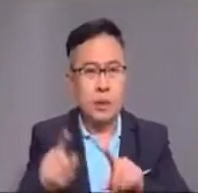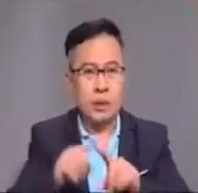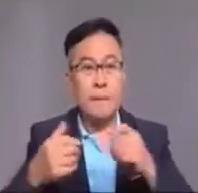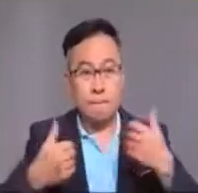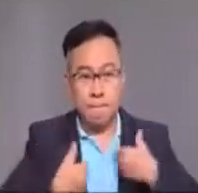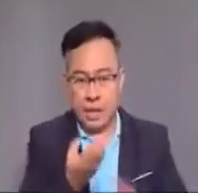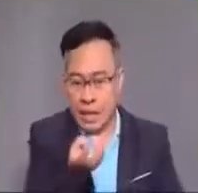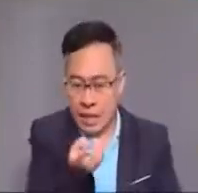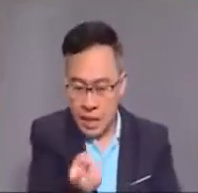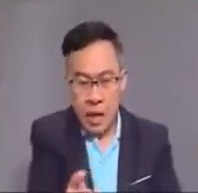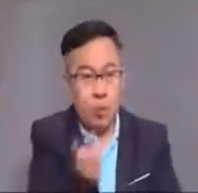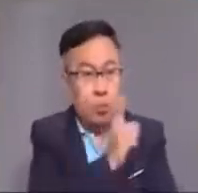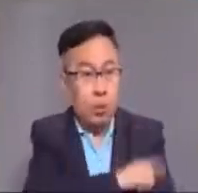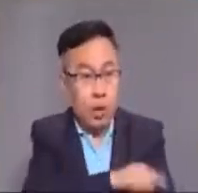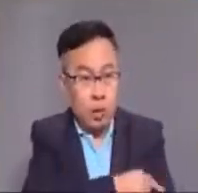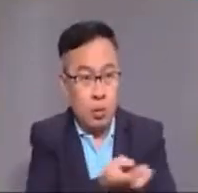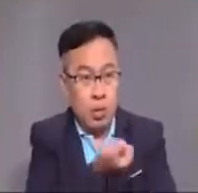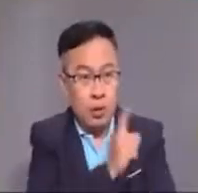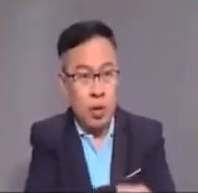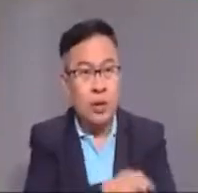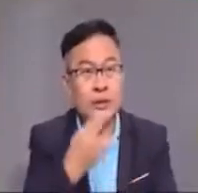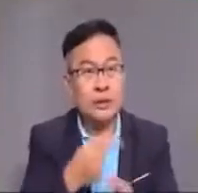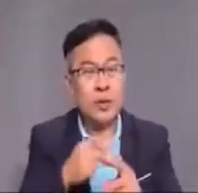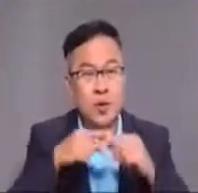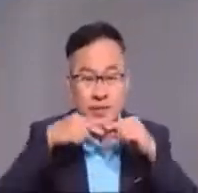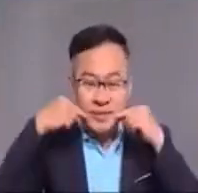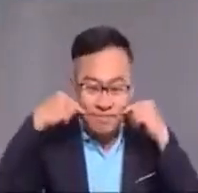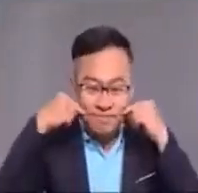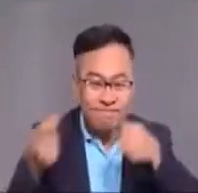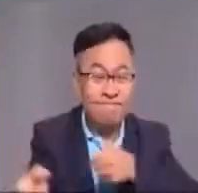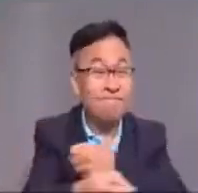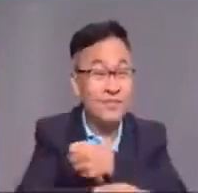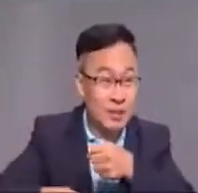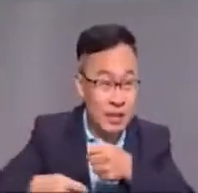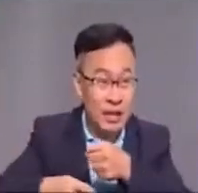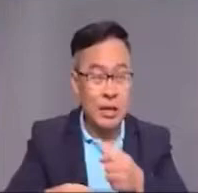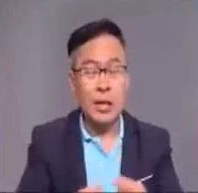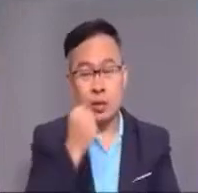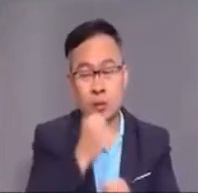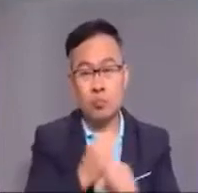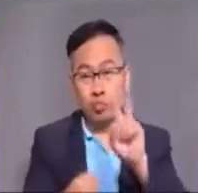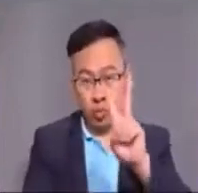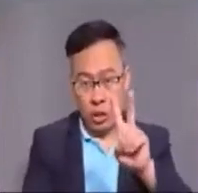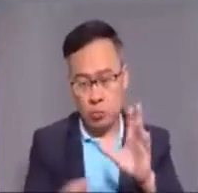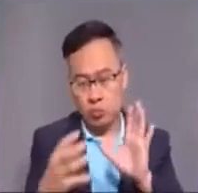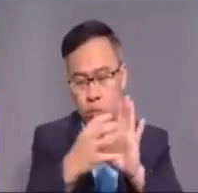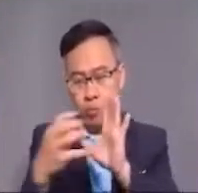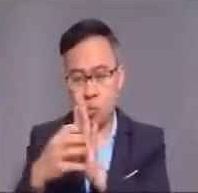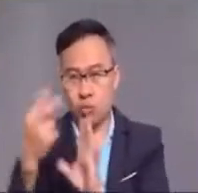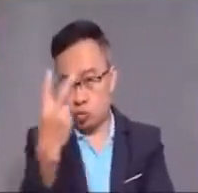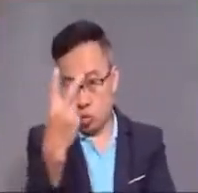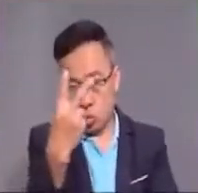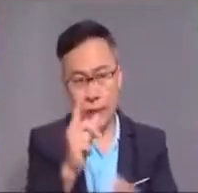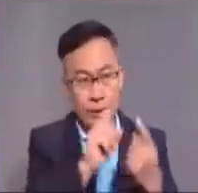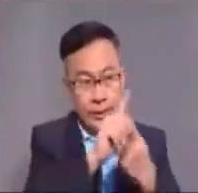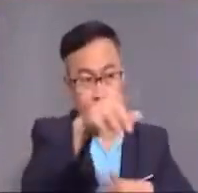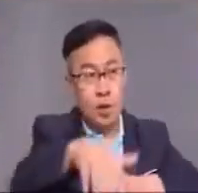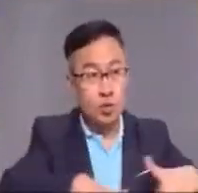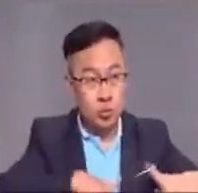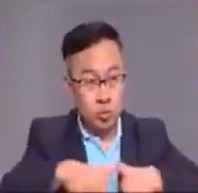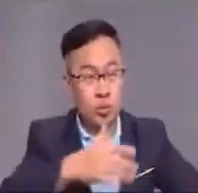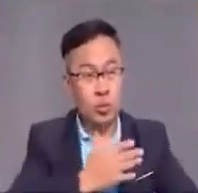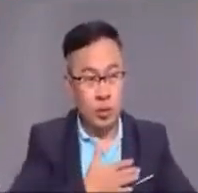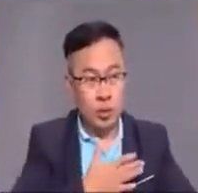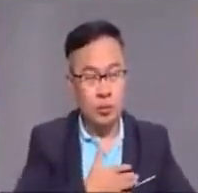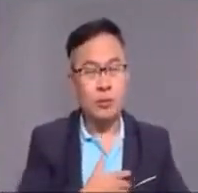ข้าวสาร เราตั้งชื่อว่าข้าวรอยยิ้มชาวนา ครับเรามี2แบรนด์ตรงนี้ครับ2แบรนด์หลักๆนะครับของชุมชนเราคืออีก